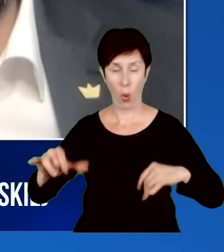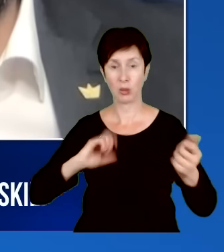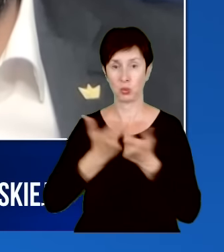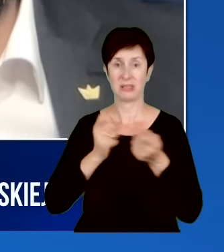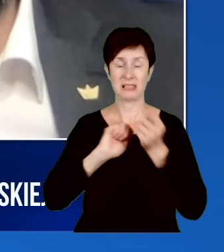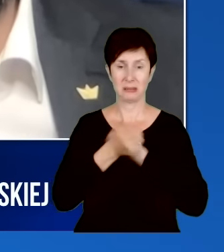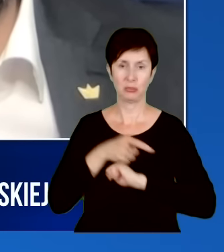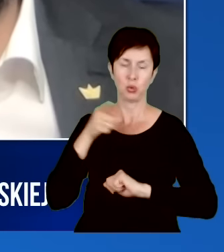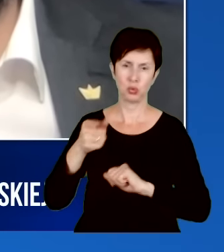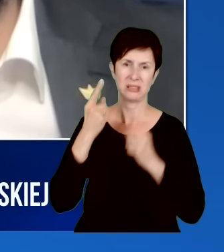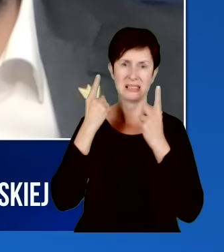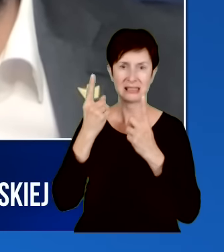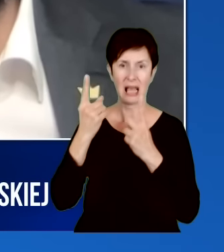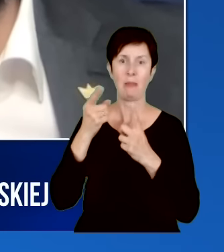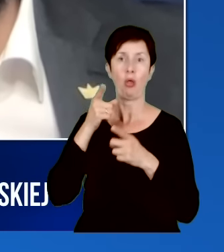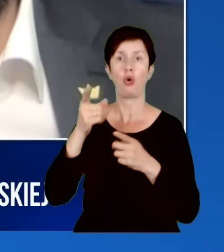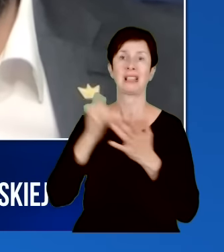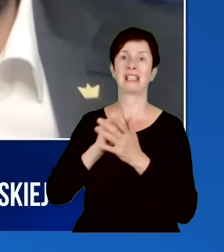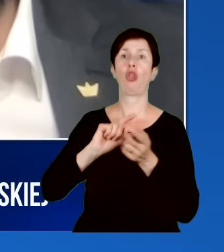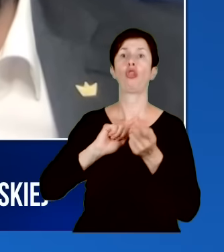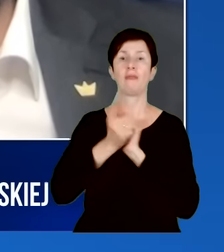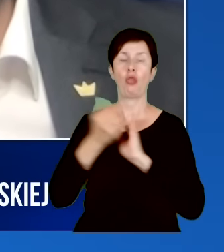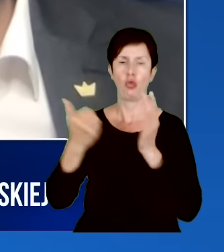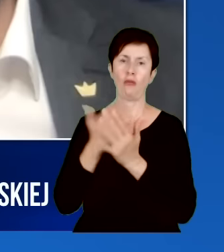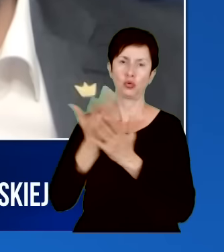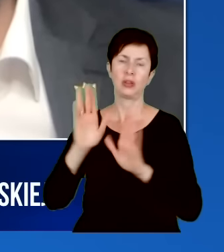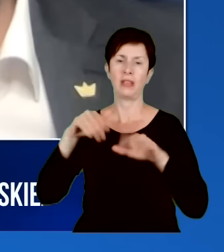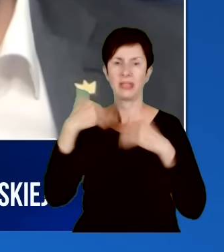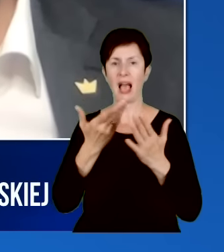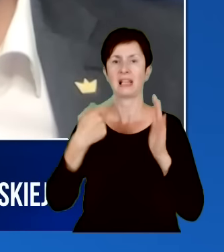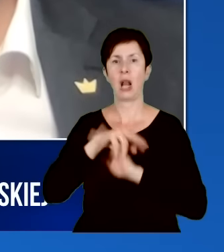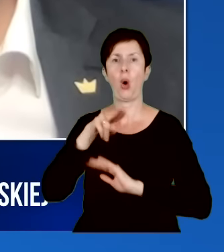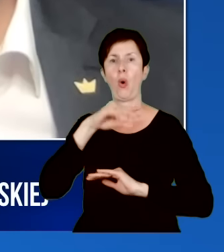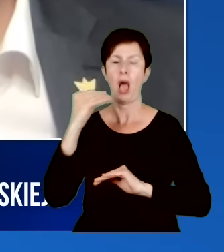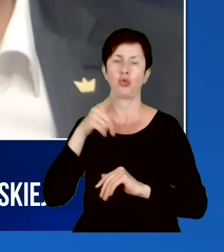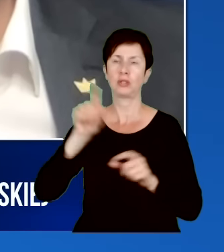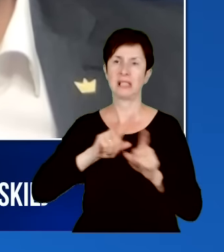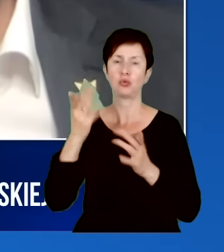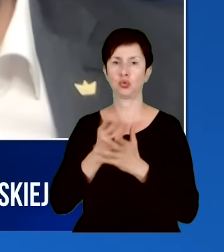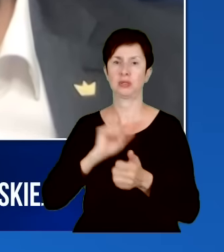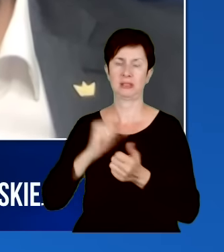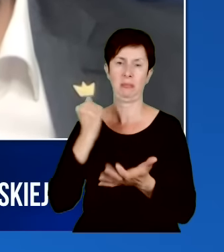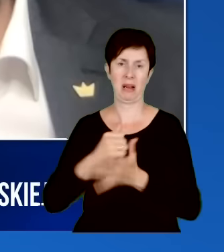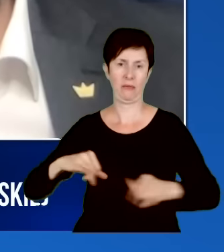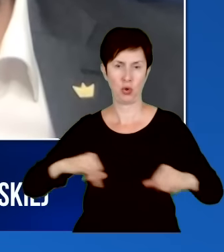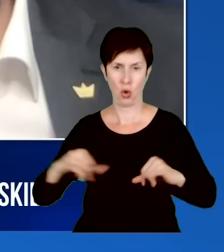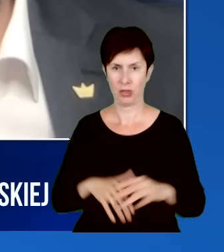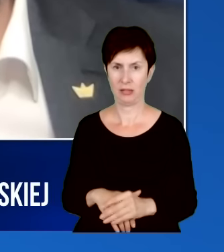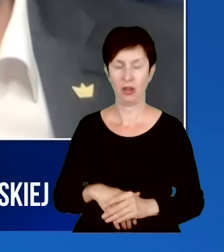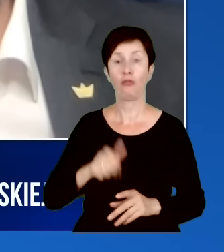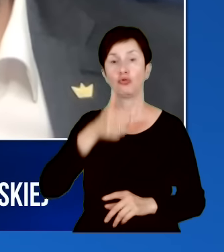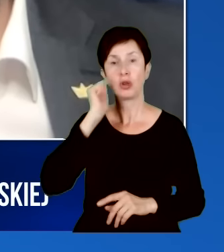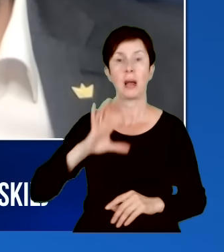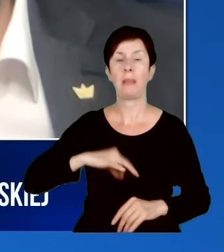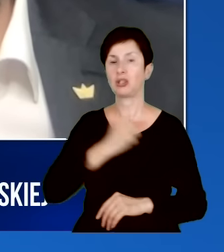obecnością gwarantuje un po ale to to jest jeszcze inna historia bo wczoraj pani poseł z lewicy